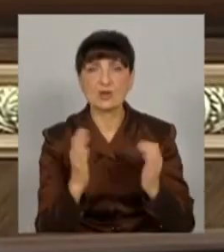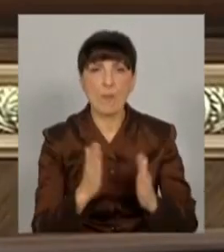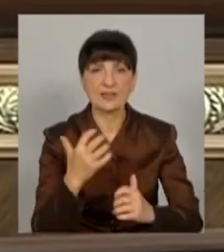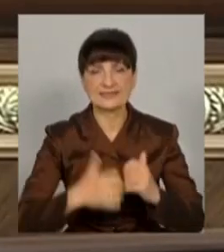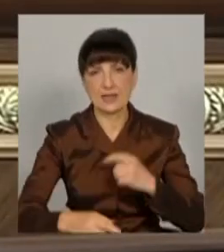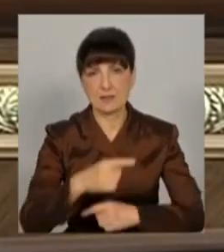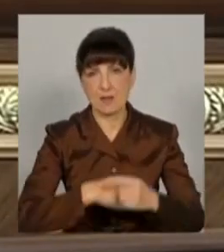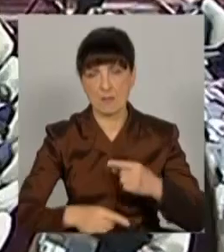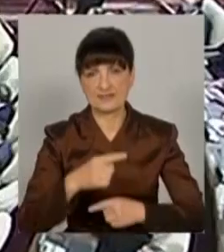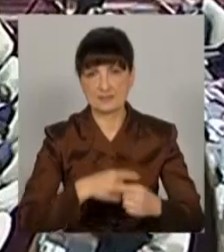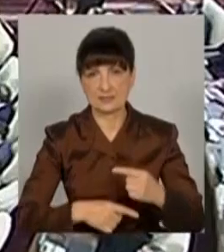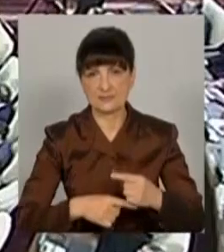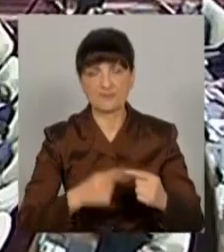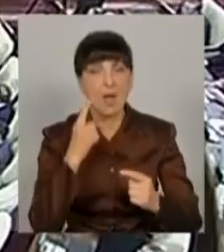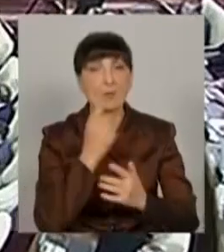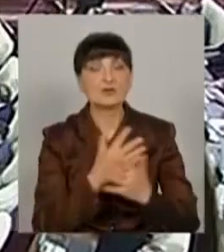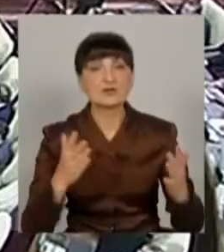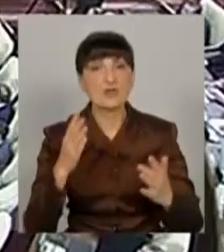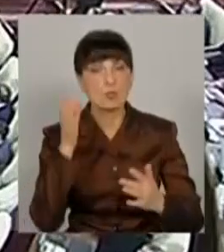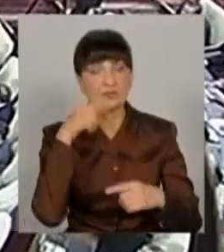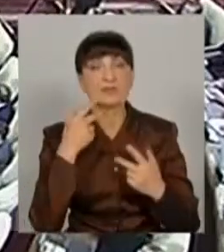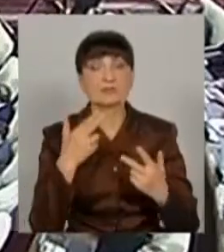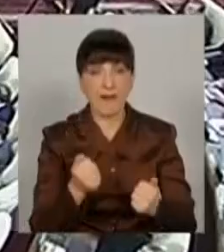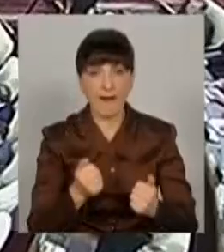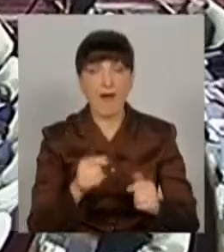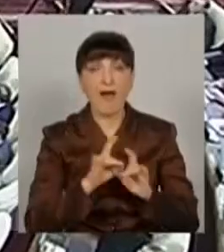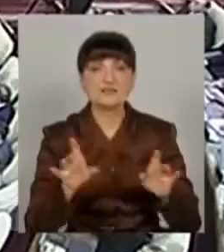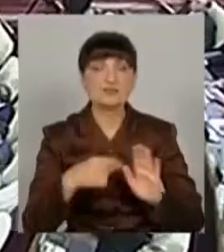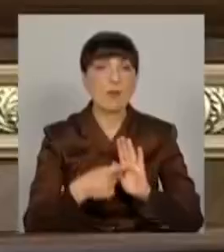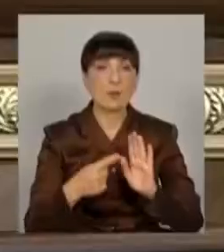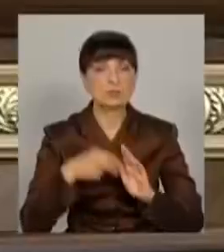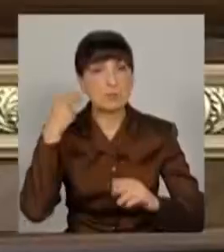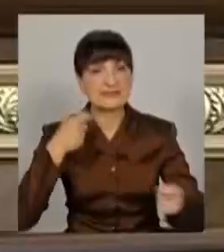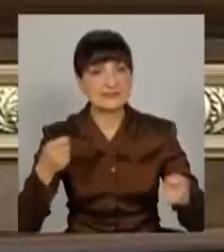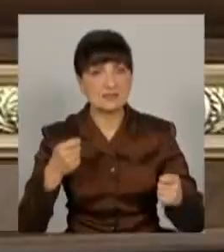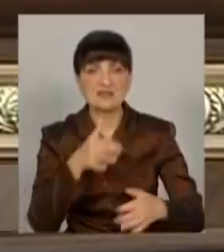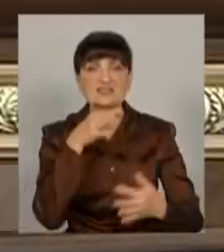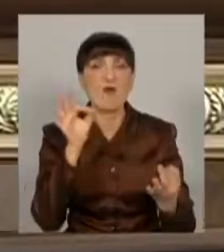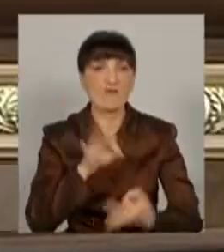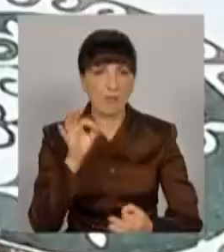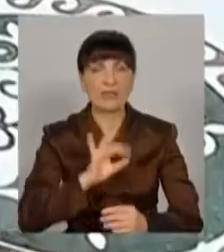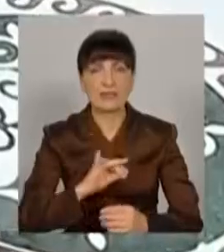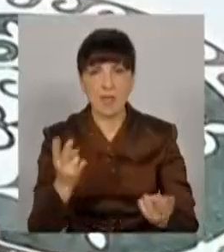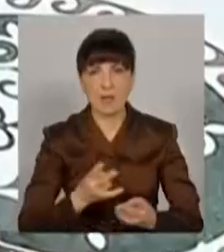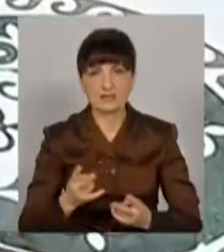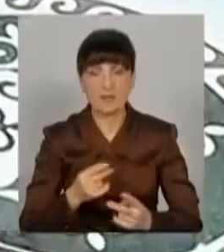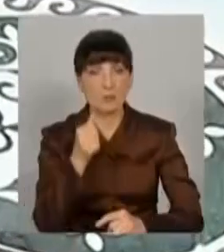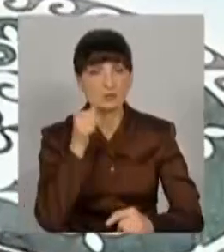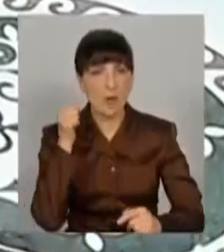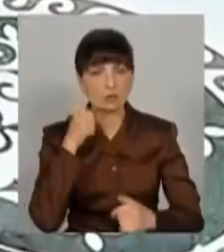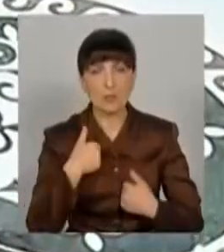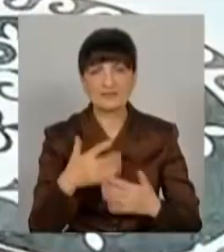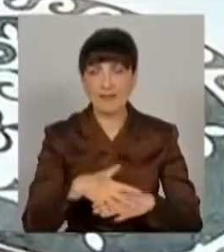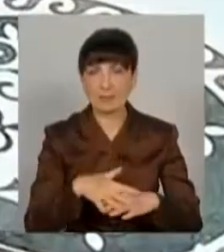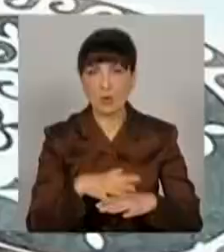среднего предпринимательства. Большинство экспертов считают, что вопросы, озвученные главой государства, своевременны и необходимы. Если в прошлом году